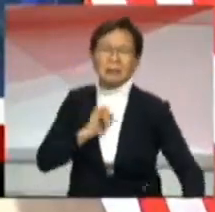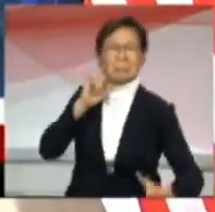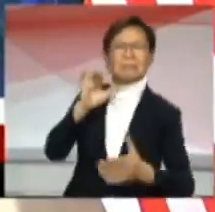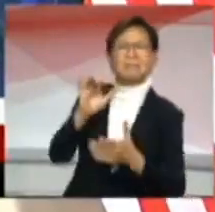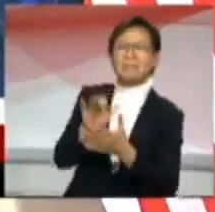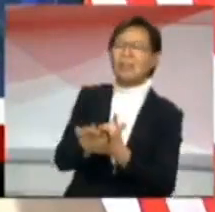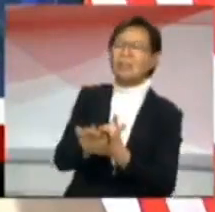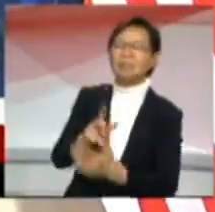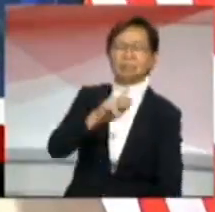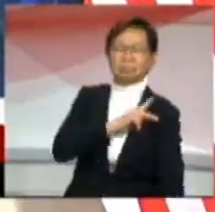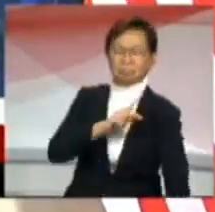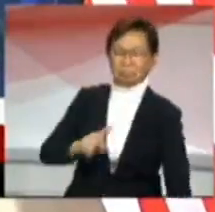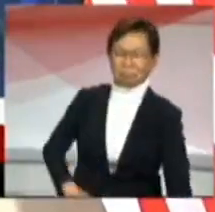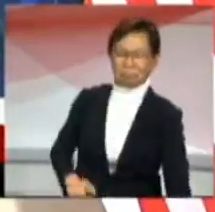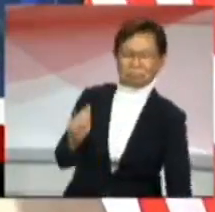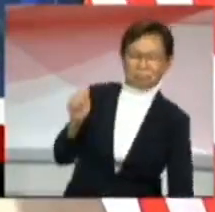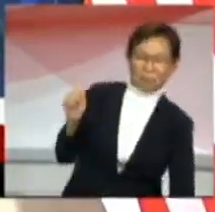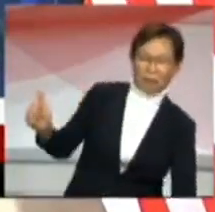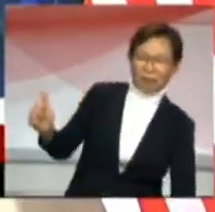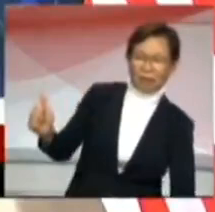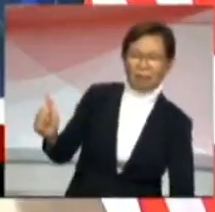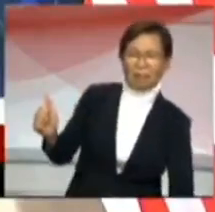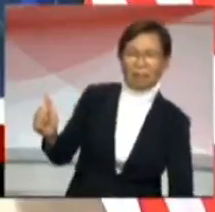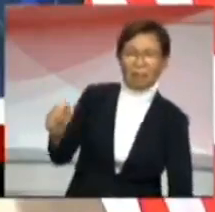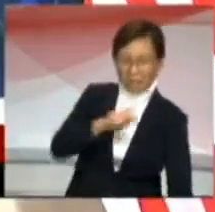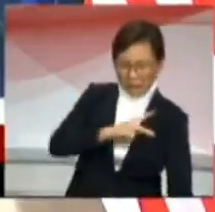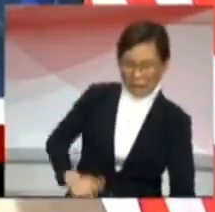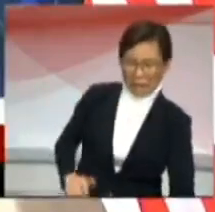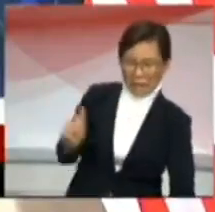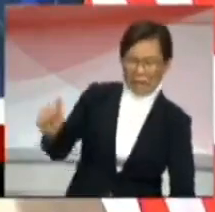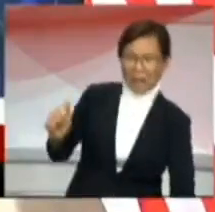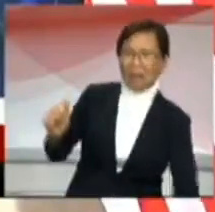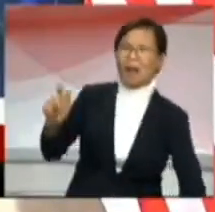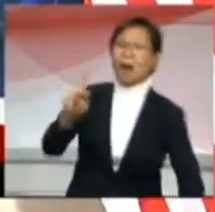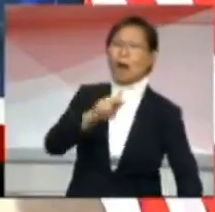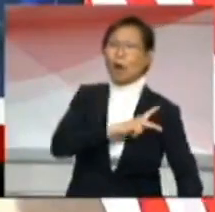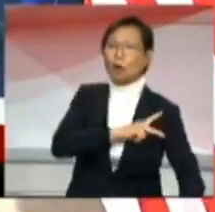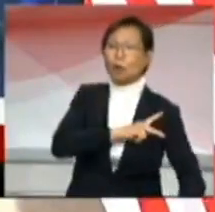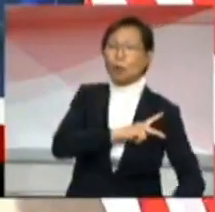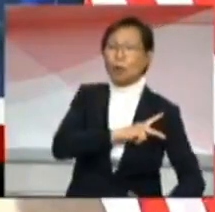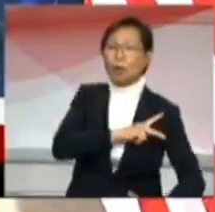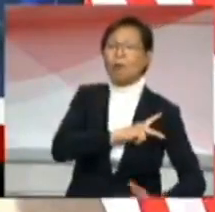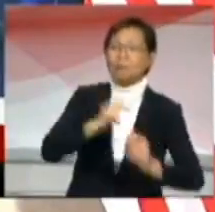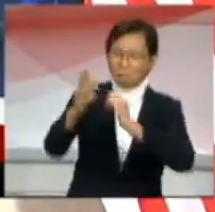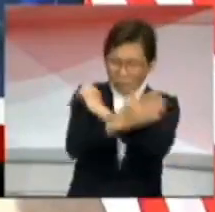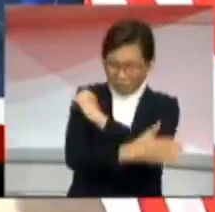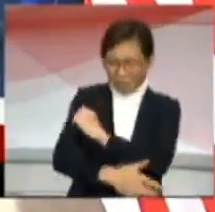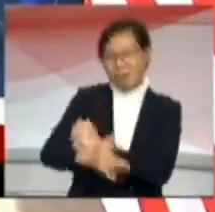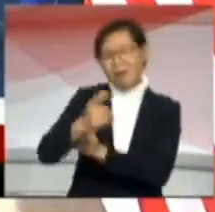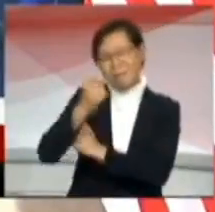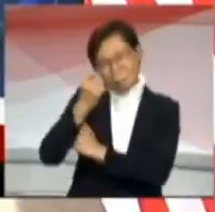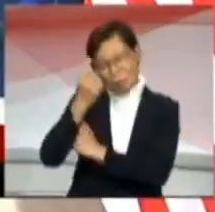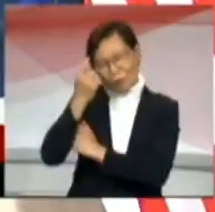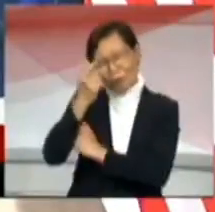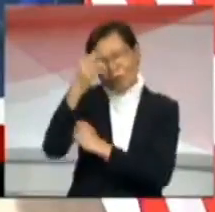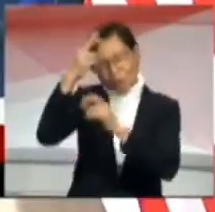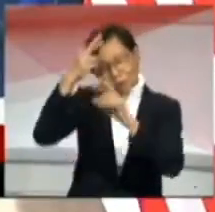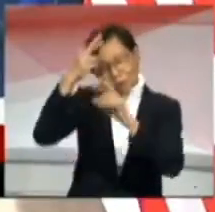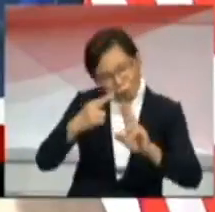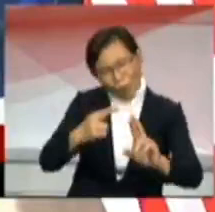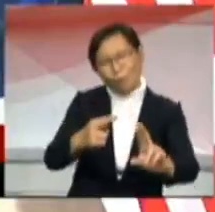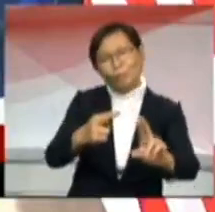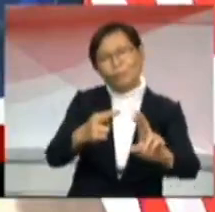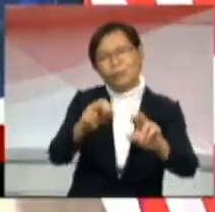bahwa kebawah duli Yang Maha Mulia Sri Paduka Bani Adam Tuhan Agung sebagai ketua negara amat memahami dan menghormati